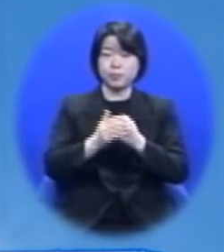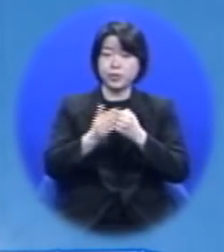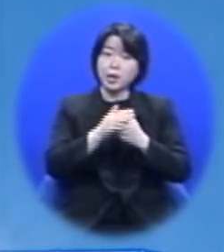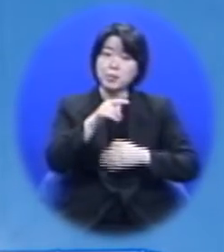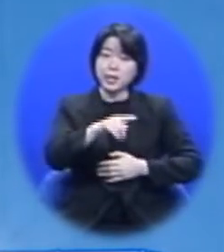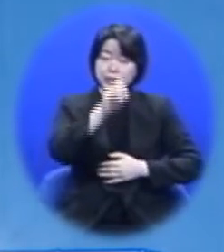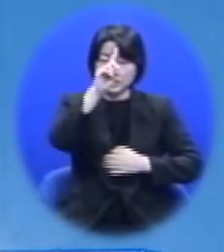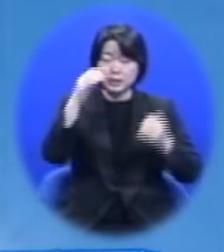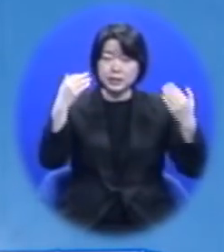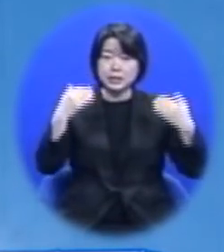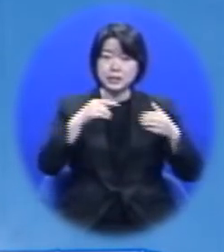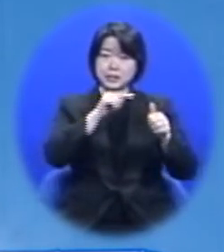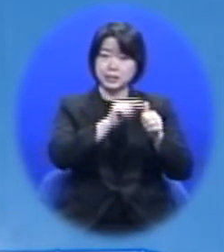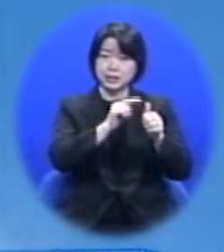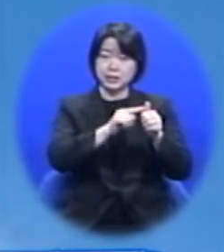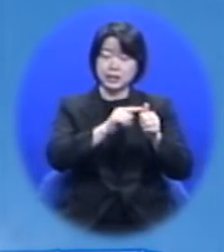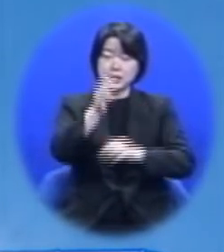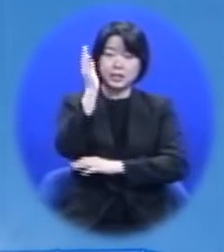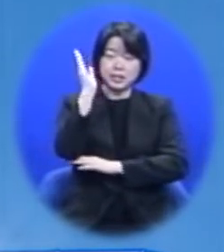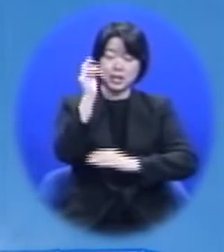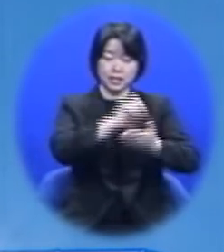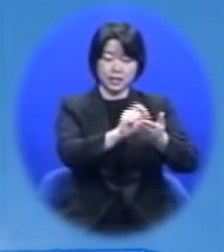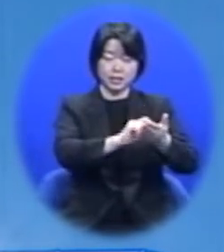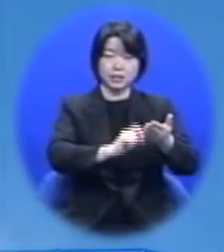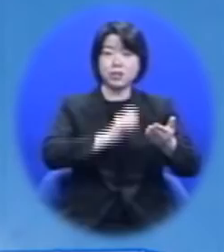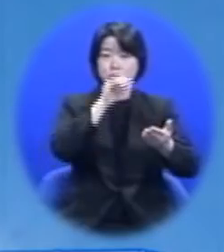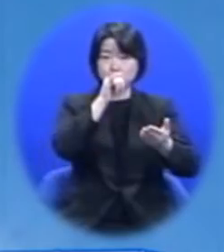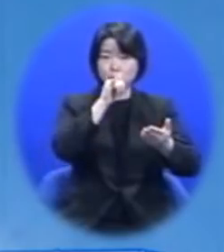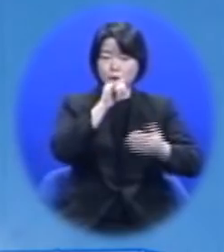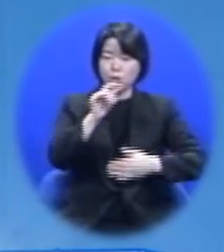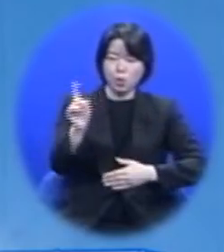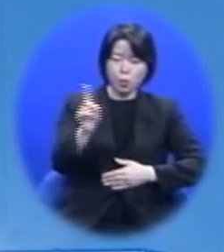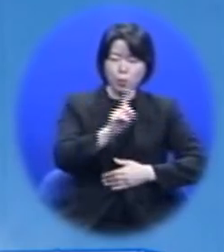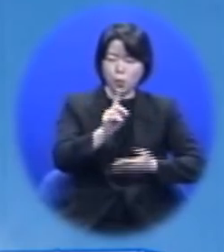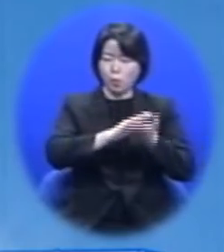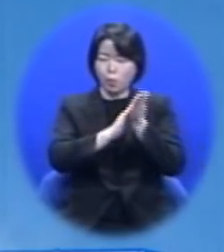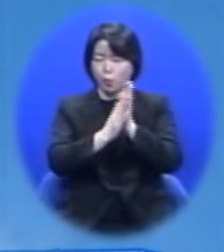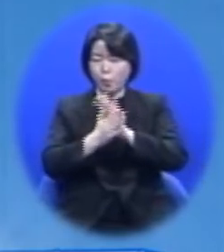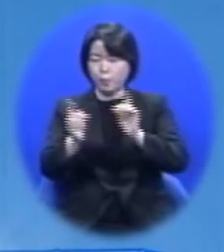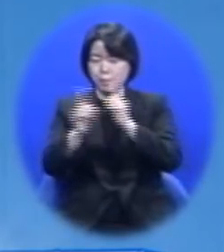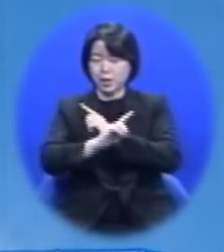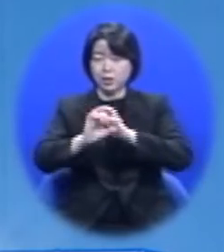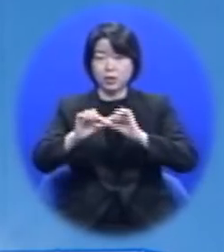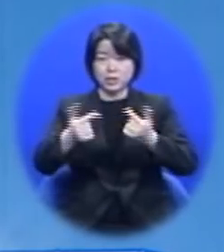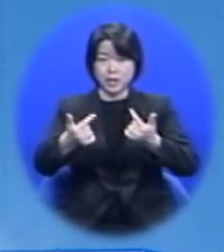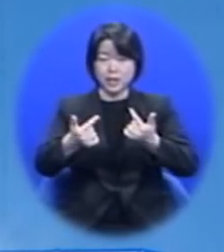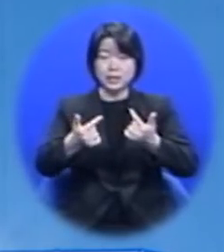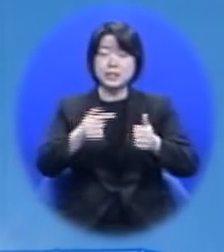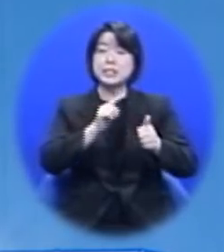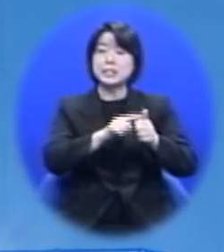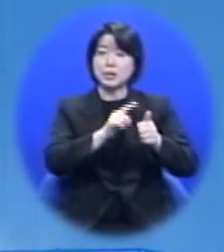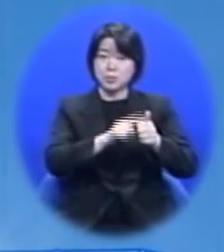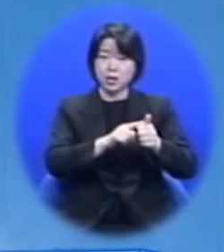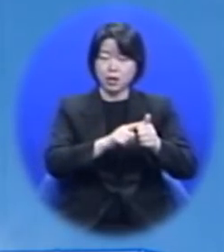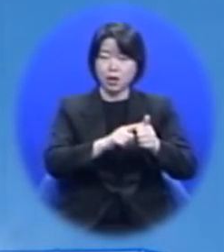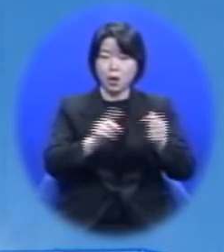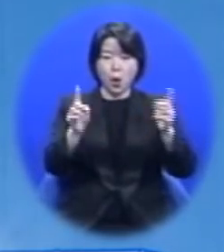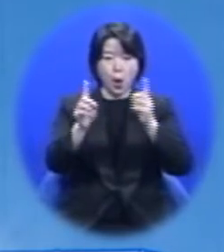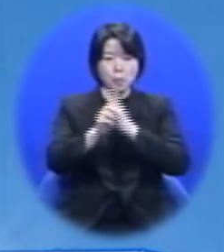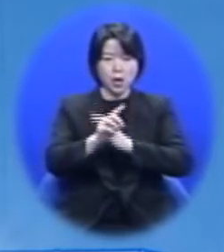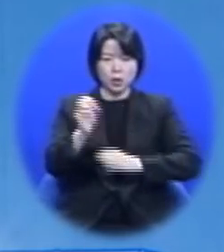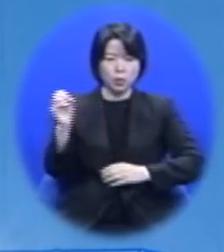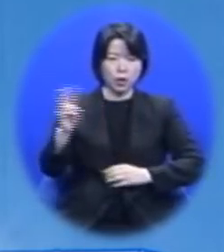삭개오 이야기가 기록이 된 겁니다. 도무지 변화될 것 같지 않은 삭개오가 변해도 엄청나게